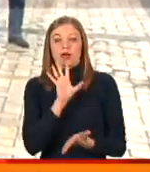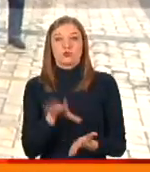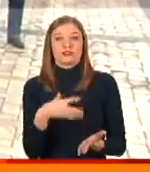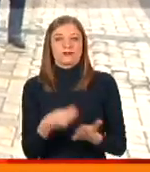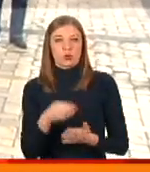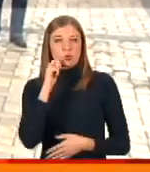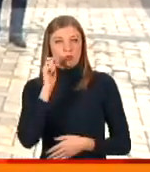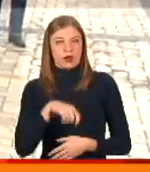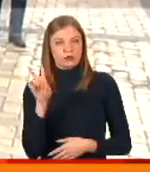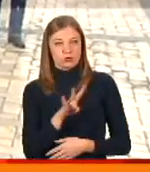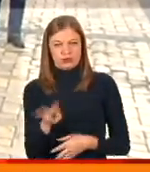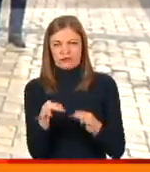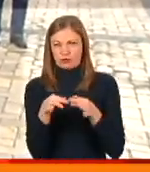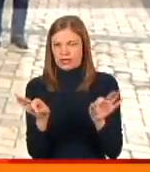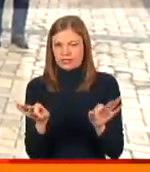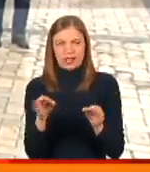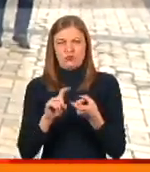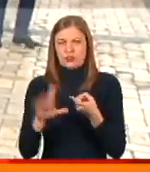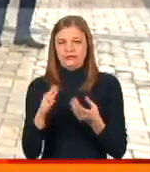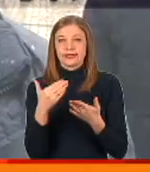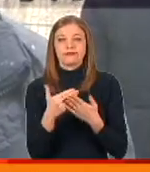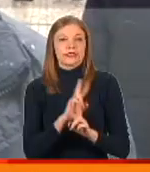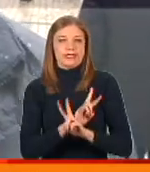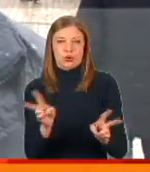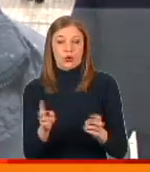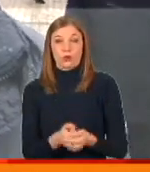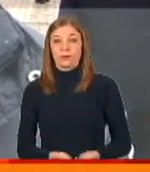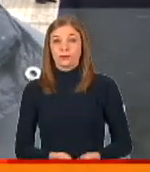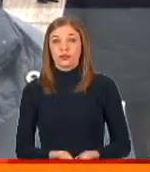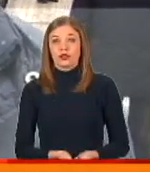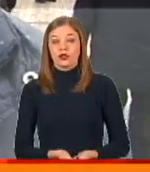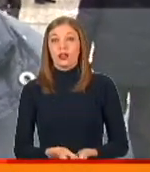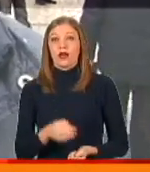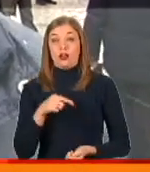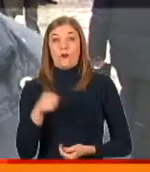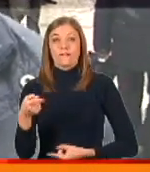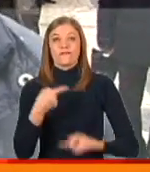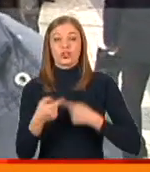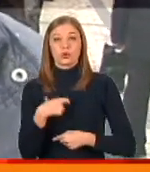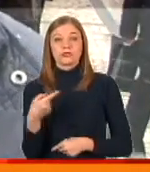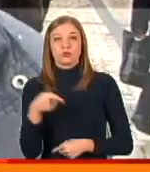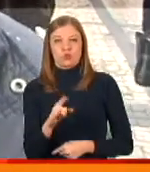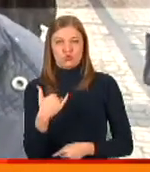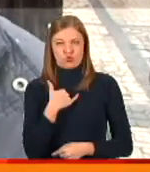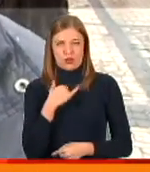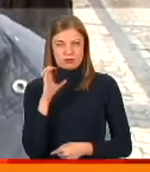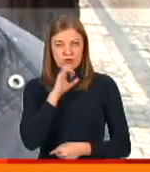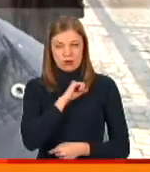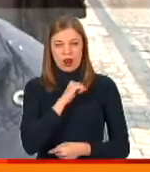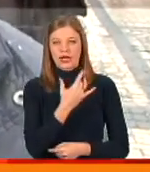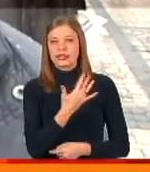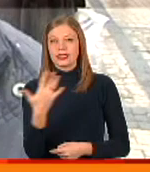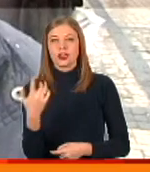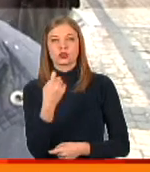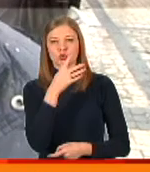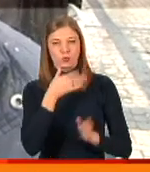українську церкву, незалежну ні від кого і ні від чого. Вона вернула собі те, що у нас украли несколько